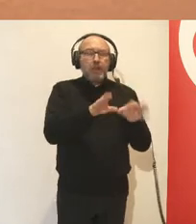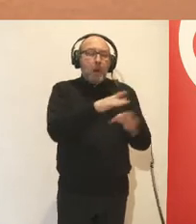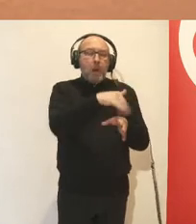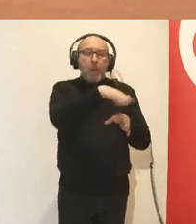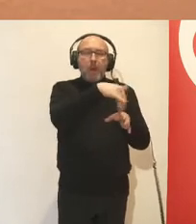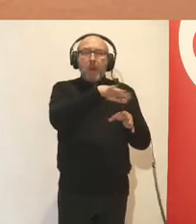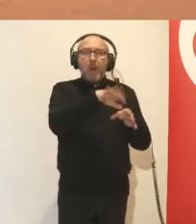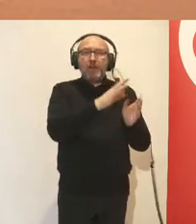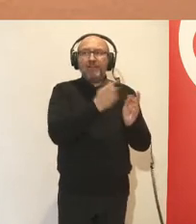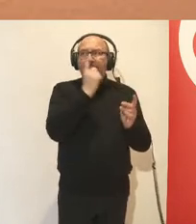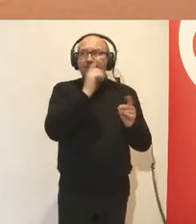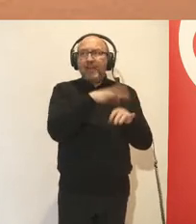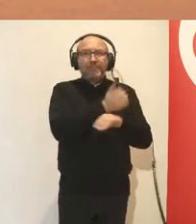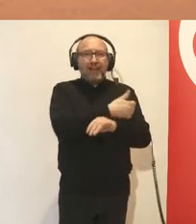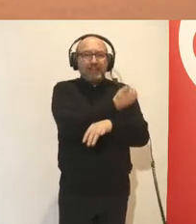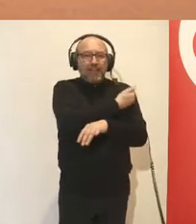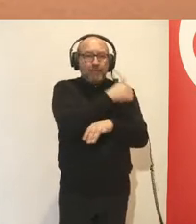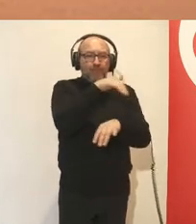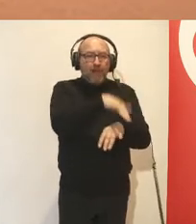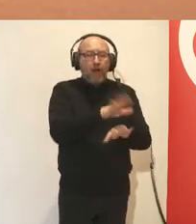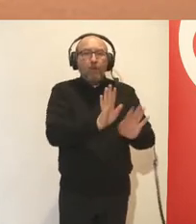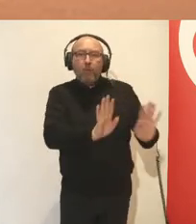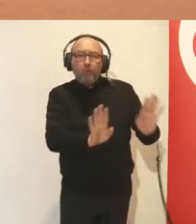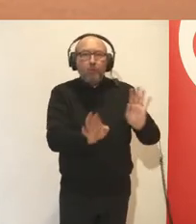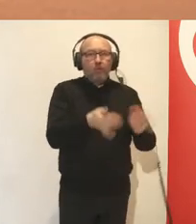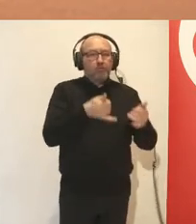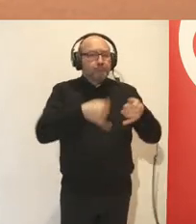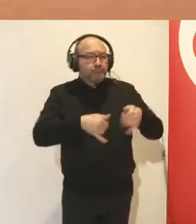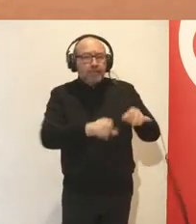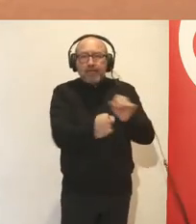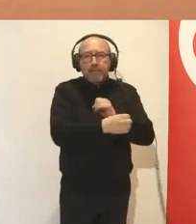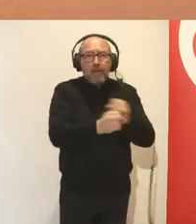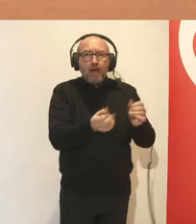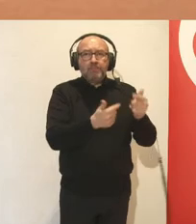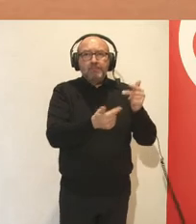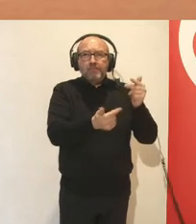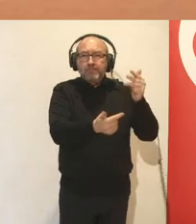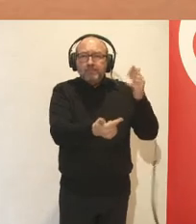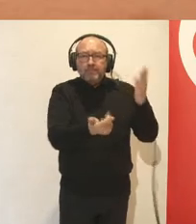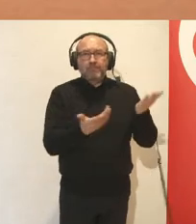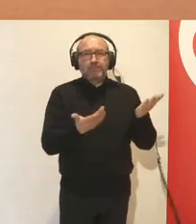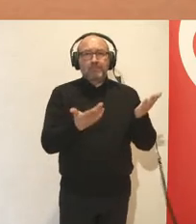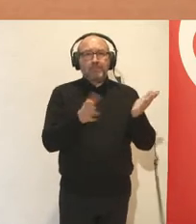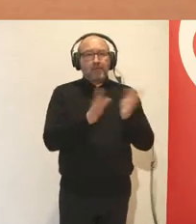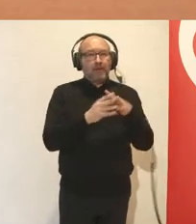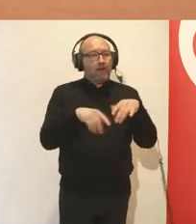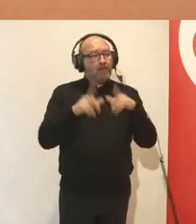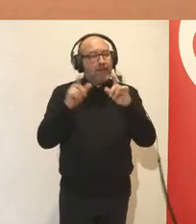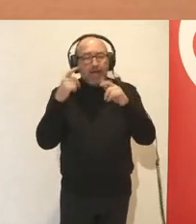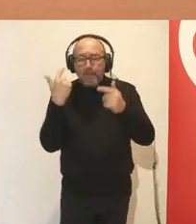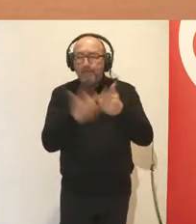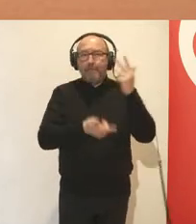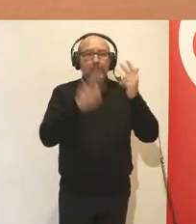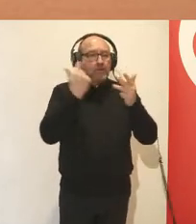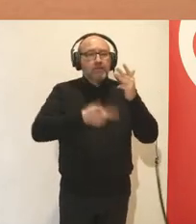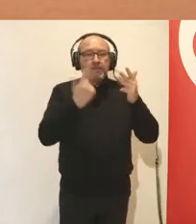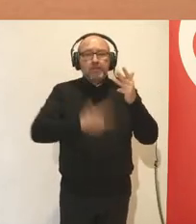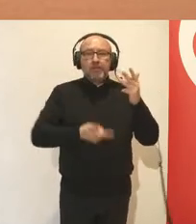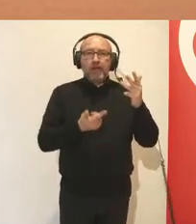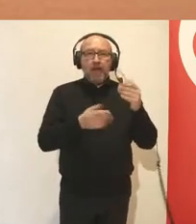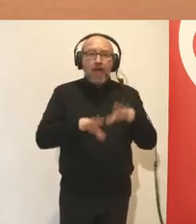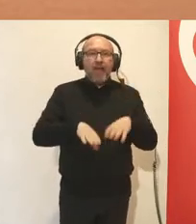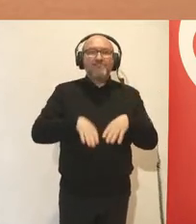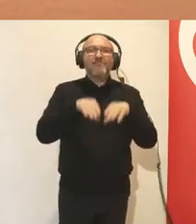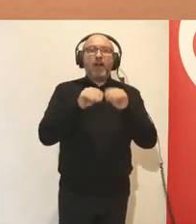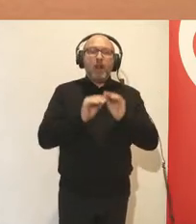gestreut wurde und jetzt daneben auch bei ihr angekommen ist und das fängt eben auf telegramm und in verschiedenen anderen ecken an